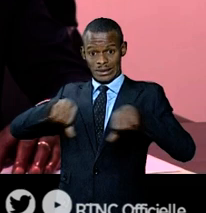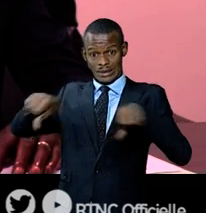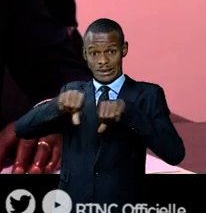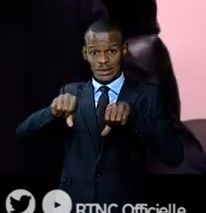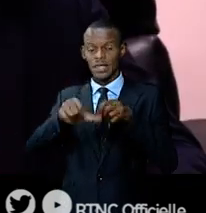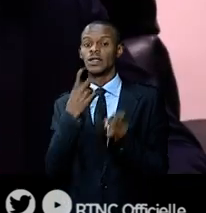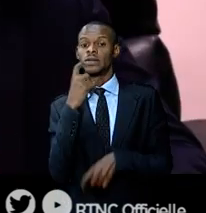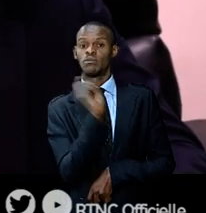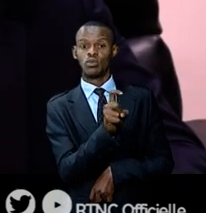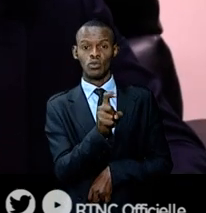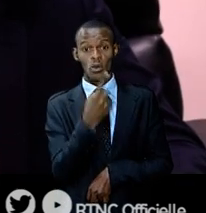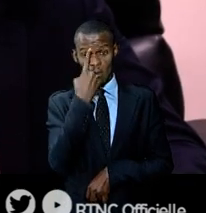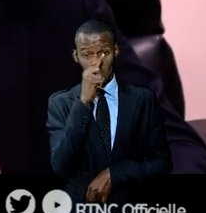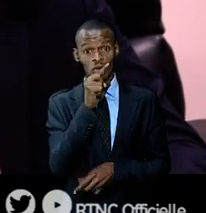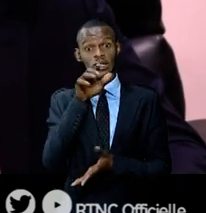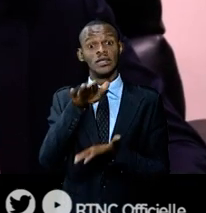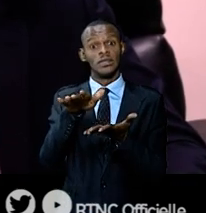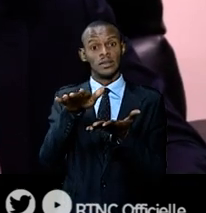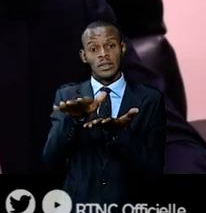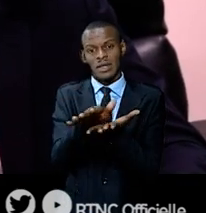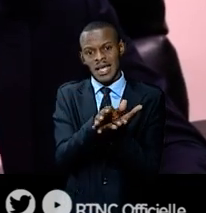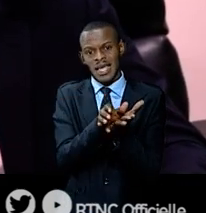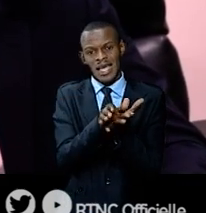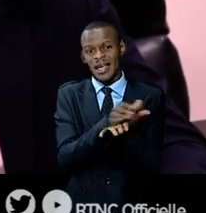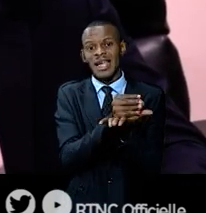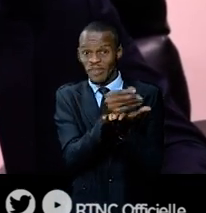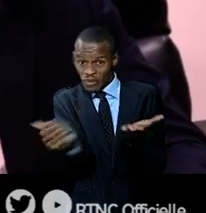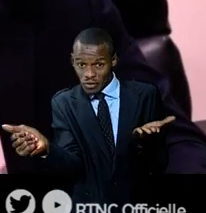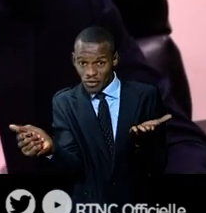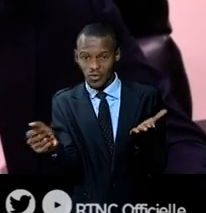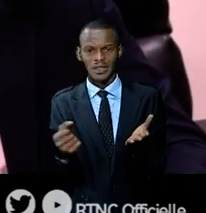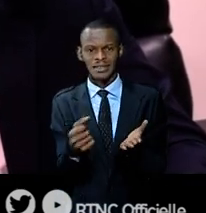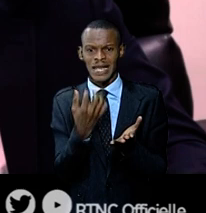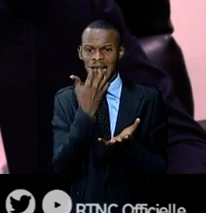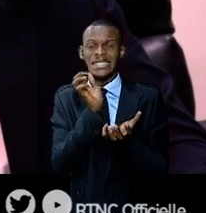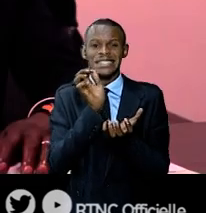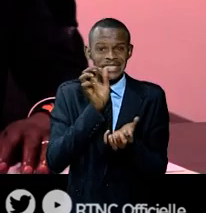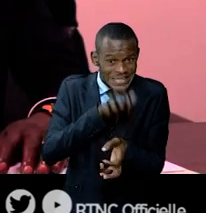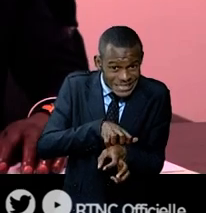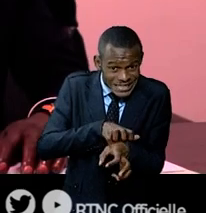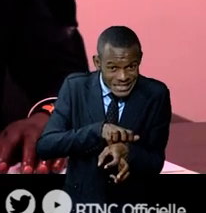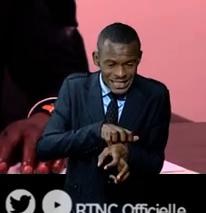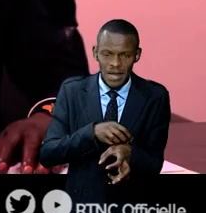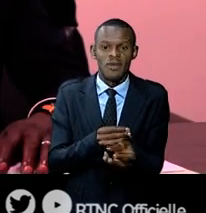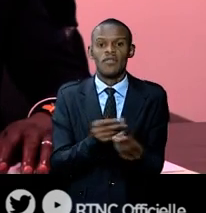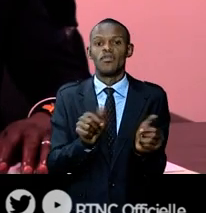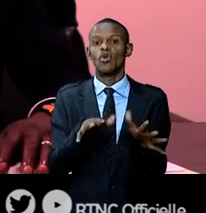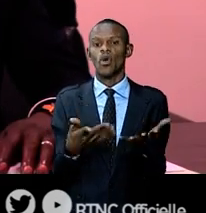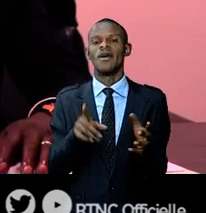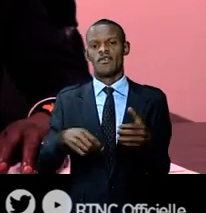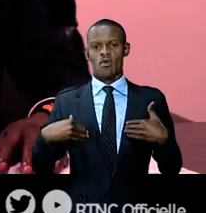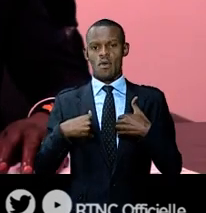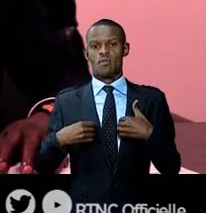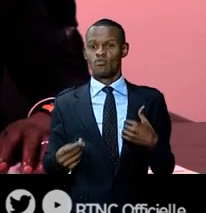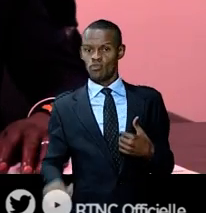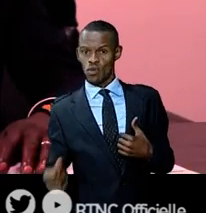de la planète Terre, de vacciner au moins 70% des chiens dans le monde. À ce jour, les